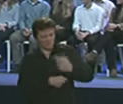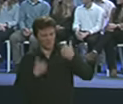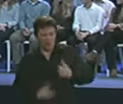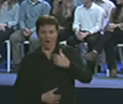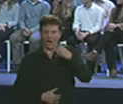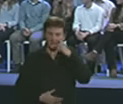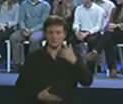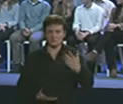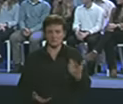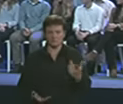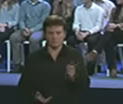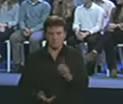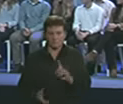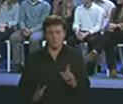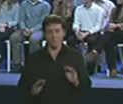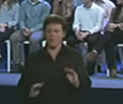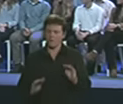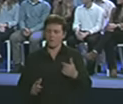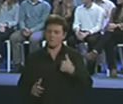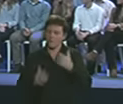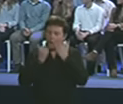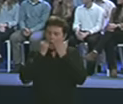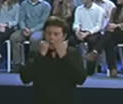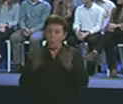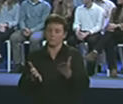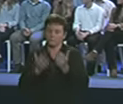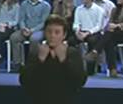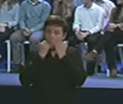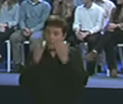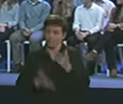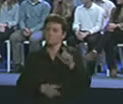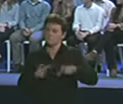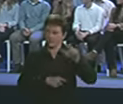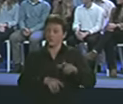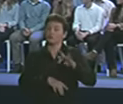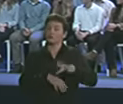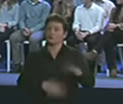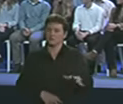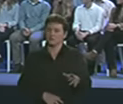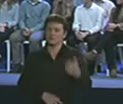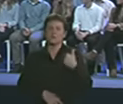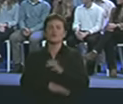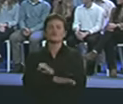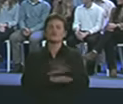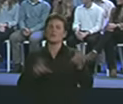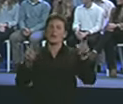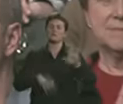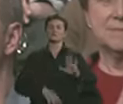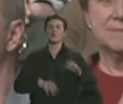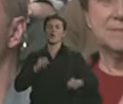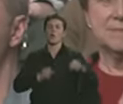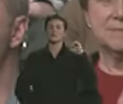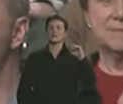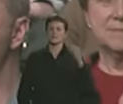racisme. Quand je pense honte, honte à ceux qui l'ont fait, que le journal L'Humanité, le journal communiste,